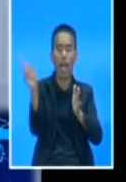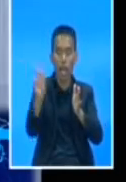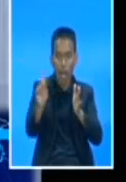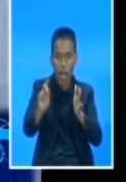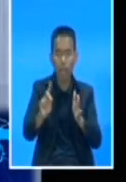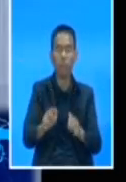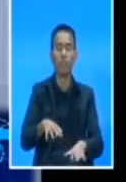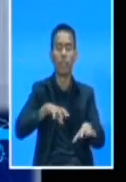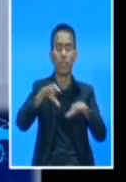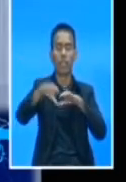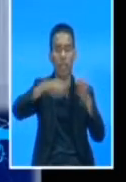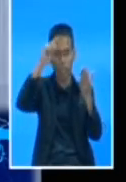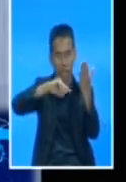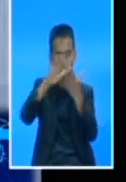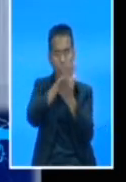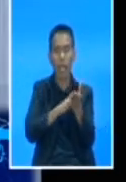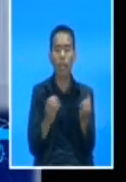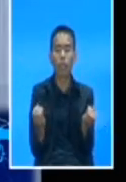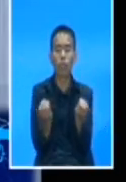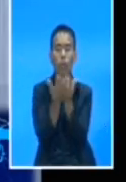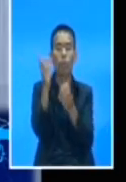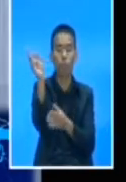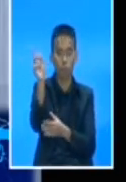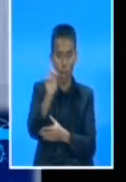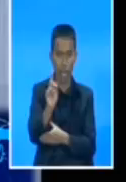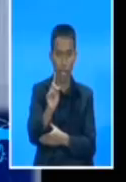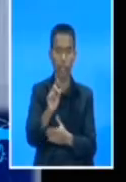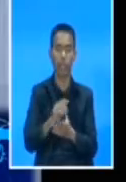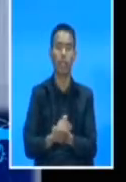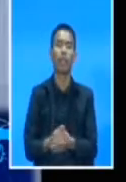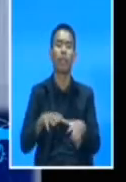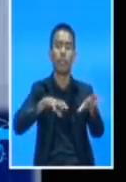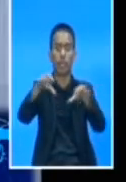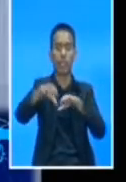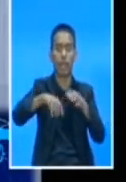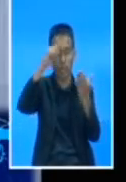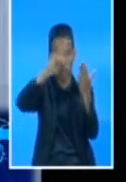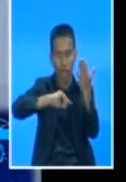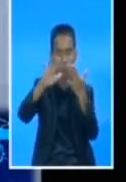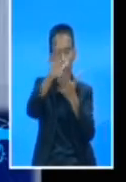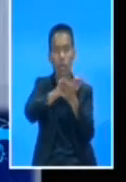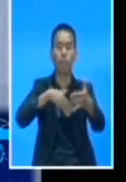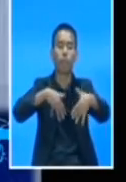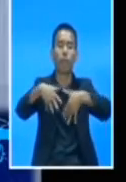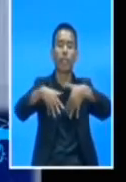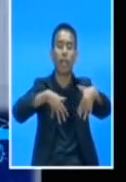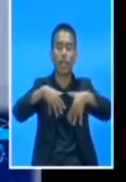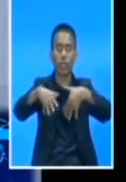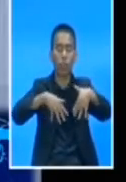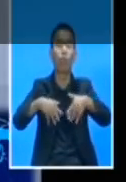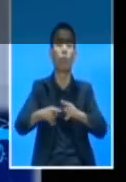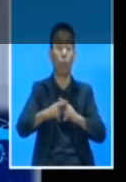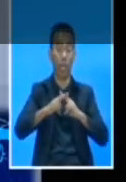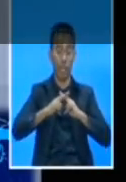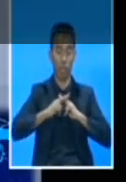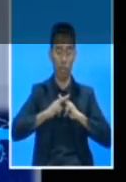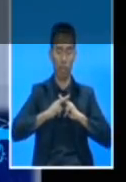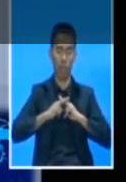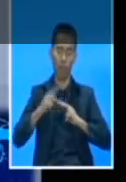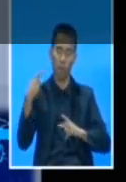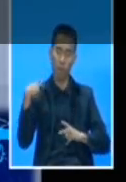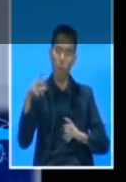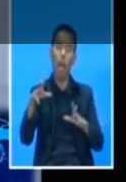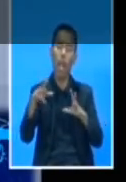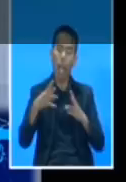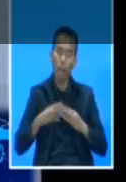ประเทศแล้วมันจะเกิดอะไรขึ้นในบ้านเมืองนี้ปฏิรูปประเทศแล้วประชาชนคือคนคือตัวเขาเองได้ประโยชน์อย่